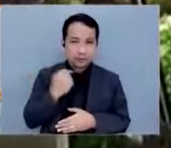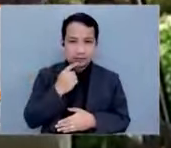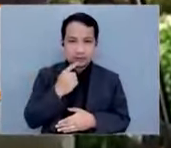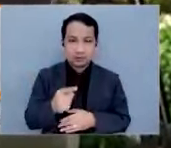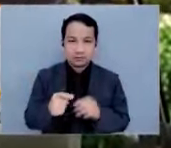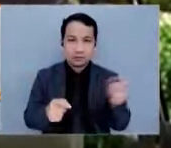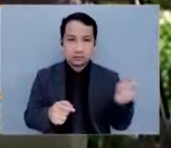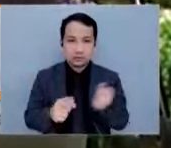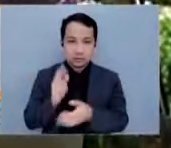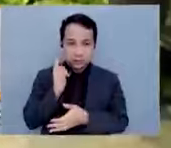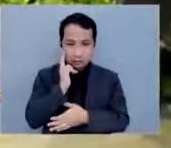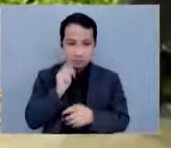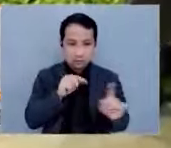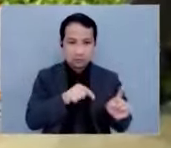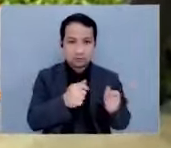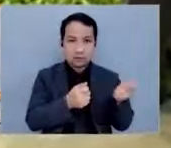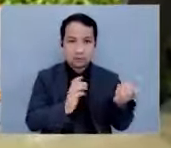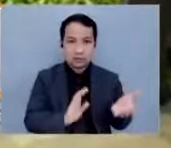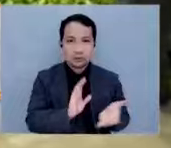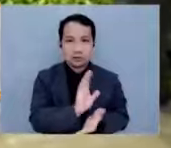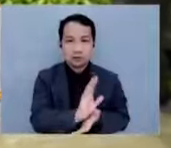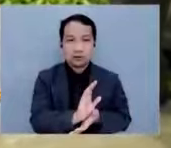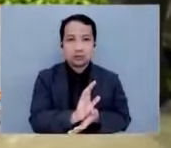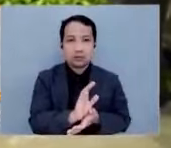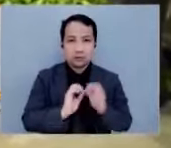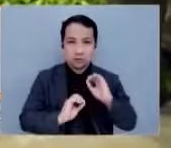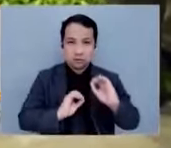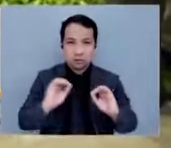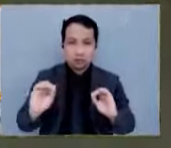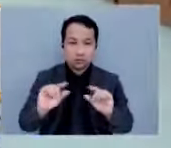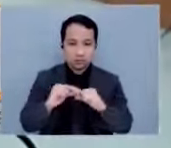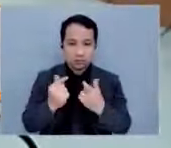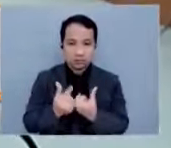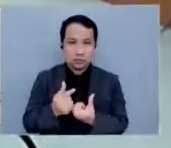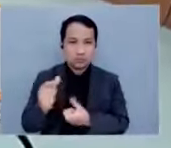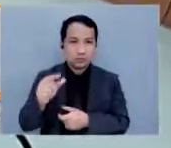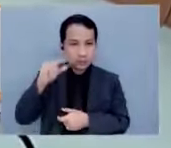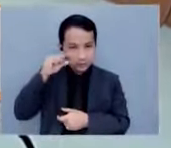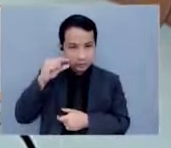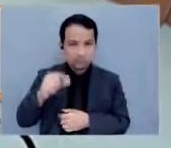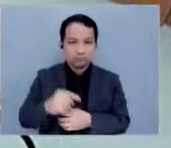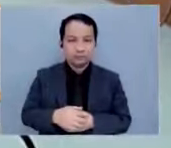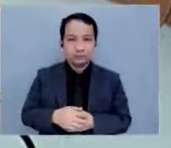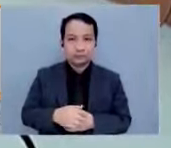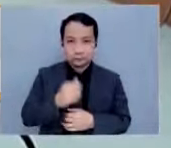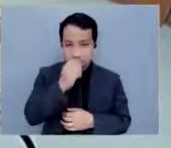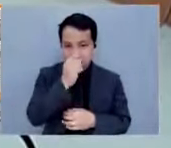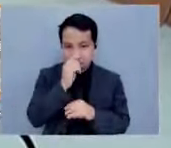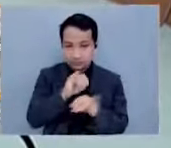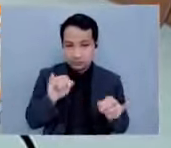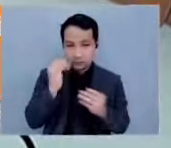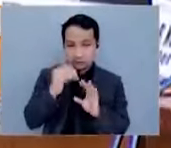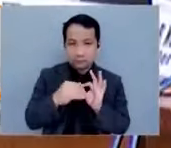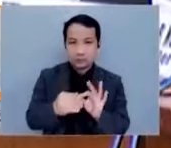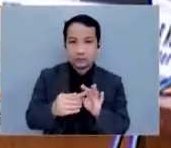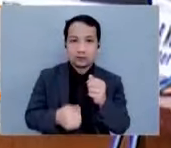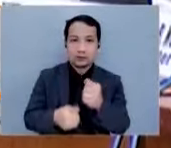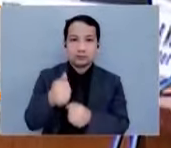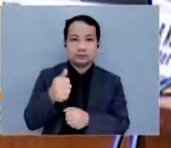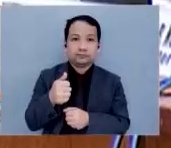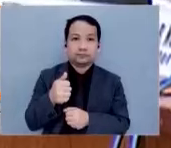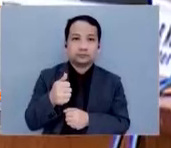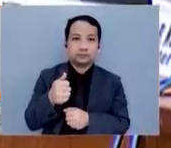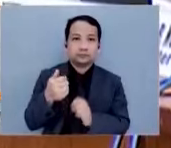Duterte bilang administrator ng mga ari-arian ng grupo ni Kibuloy. Sa parehong pagdinig, lusot sa House Committee ang House Bill